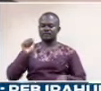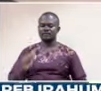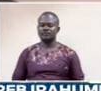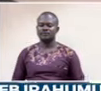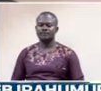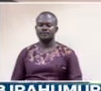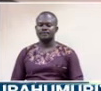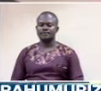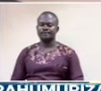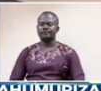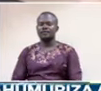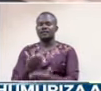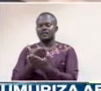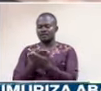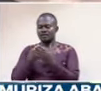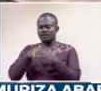rwose mu izina